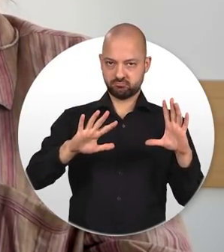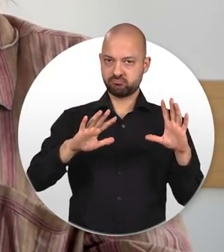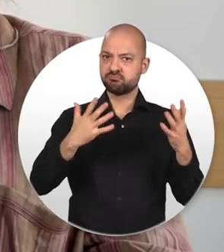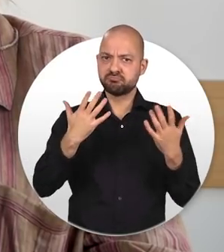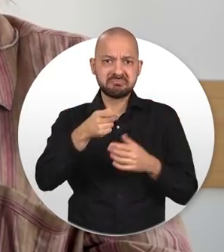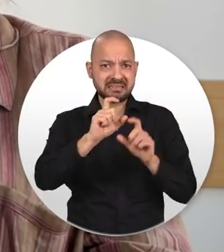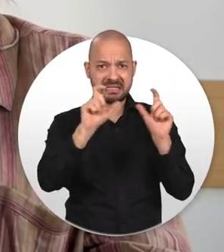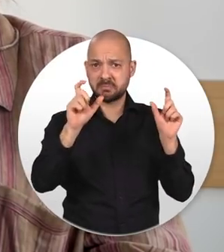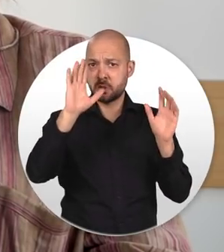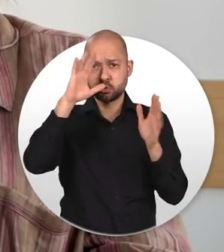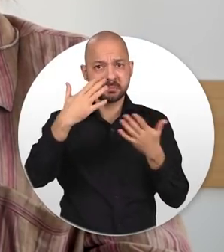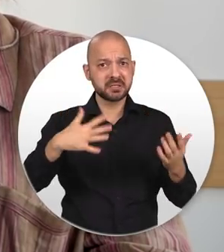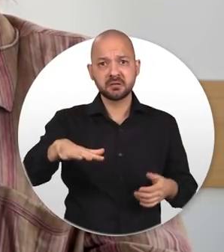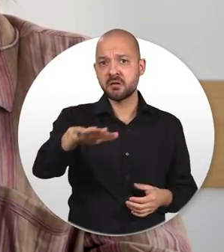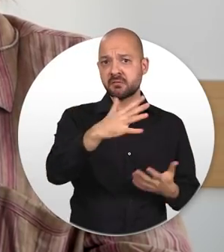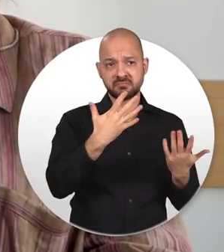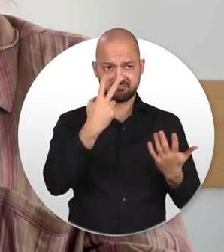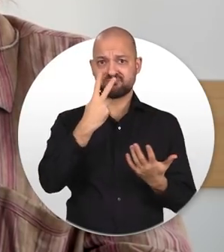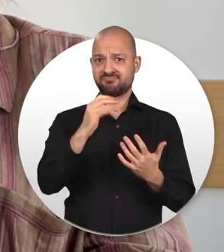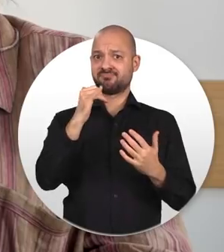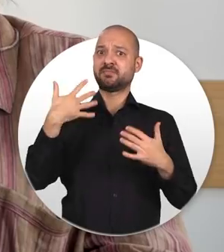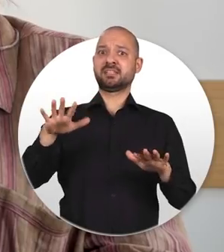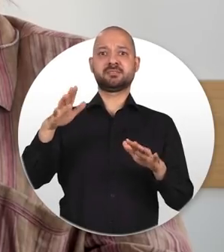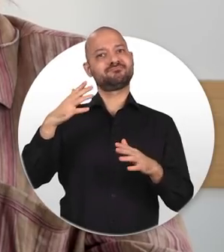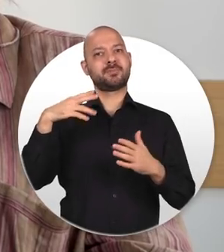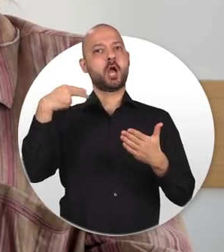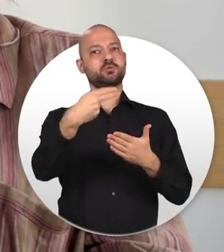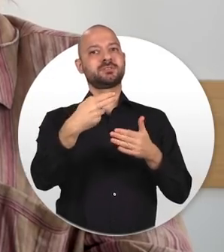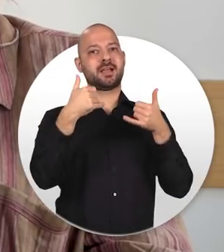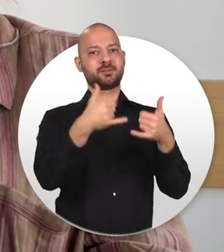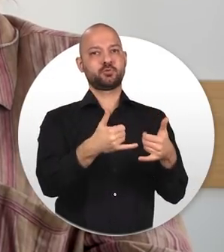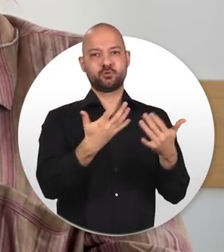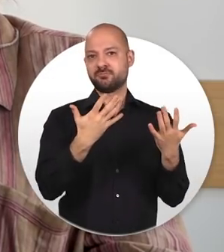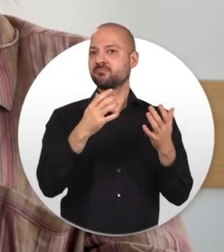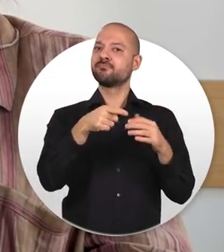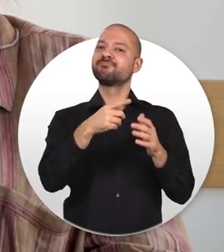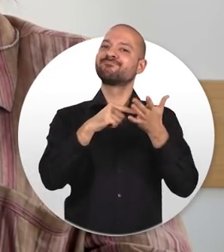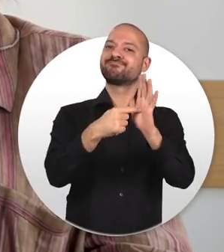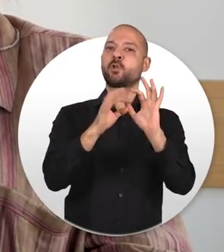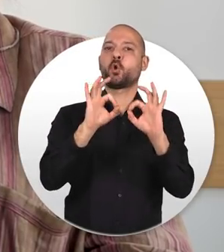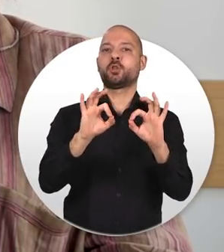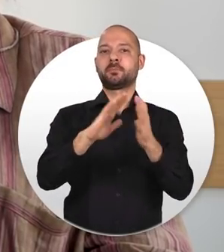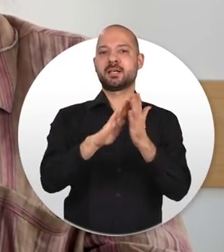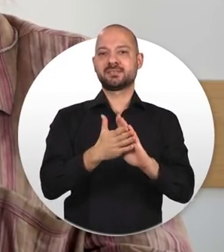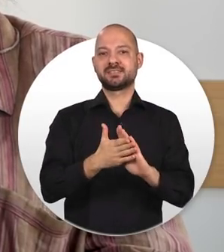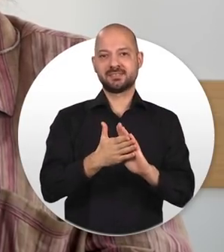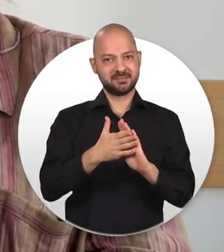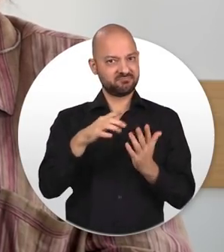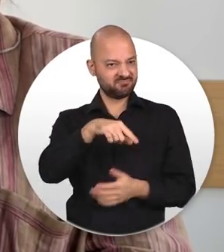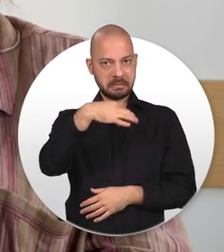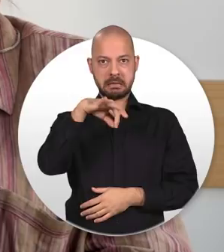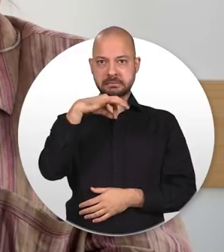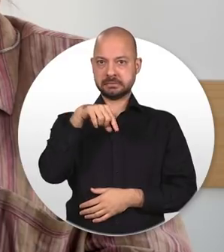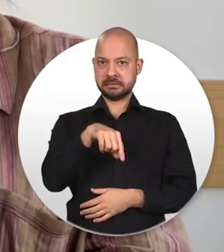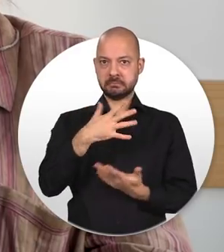immer noch relativ unbekannt ist, weiß der Fakt, dass unser Projekt ausgezeichnet